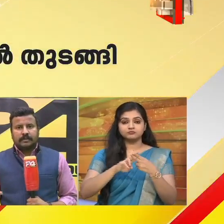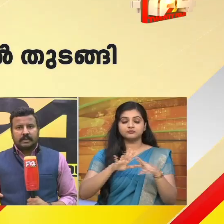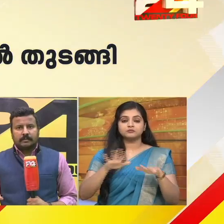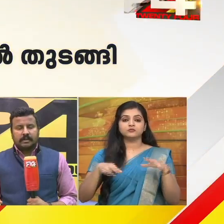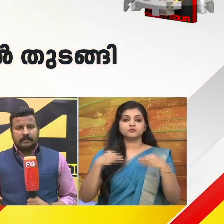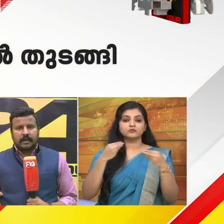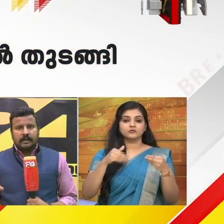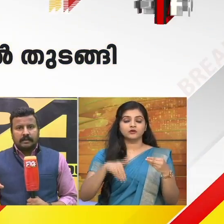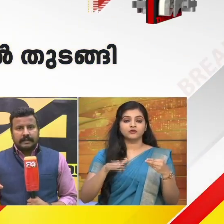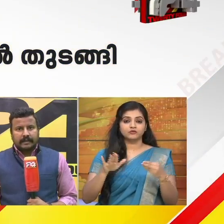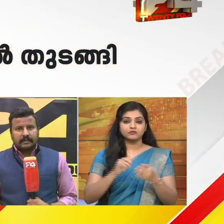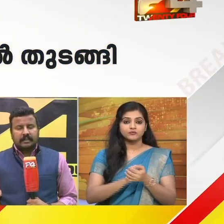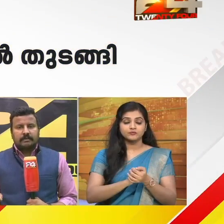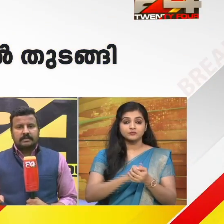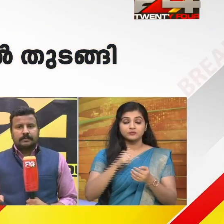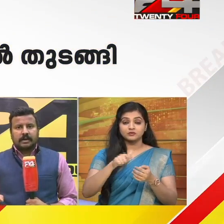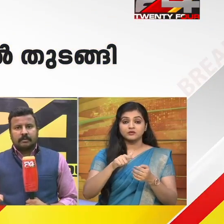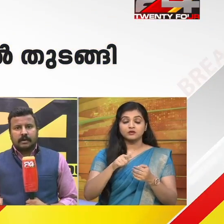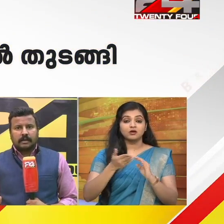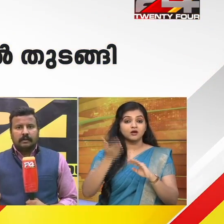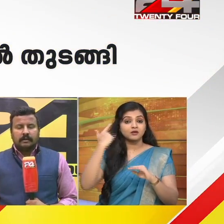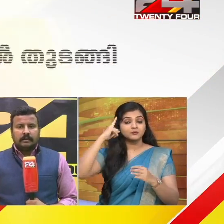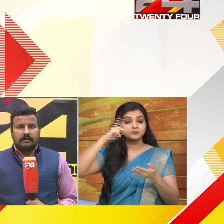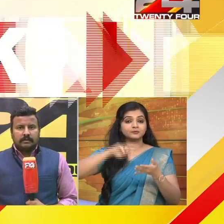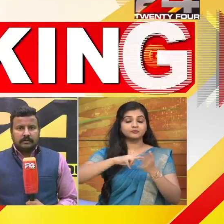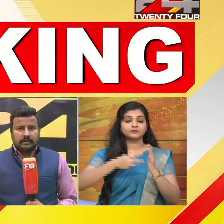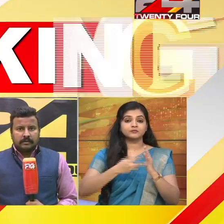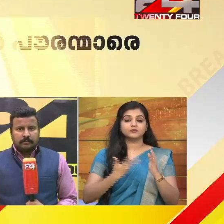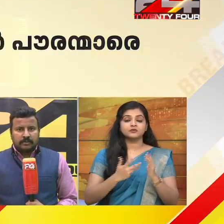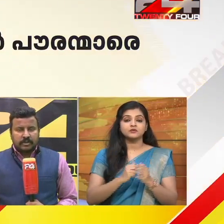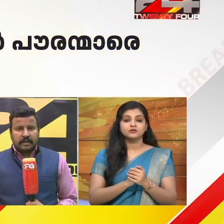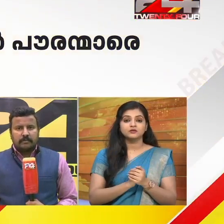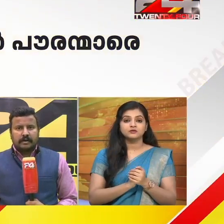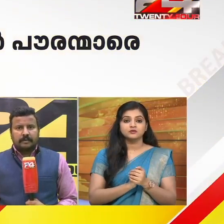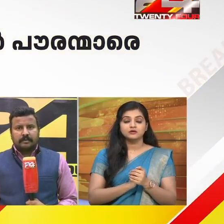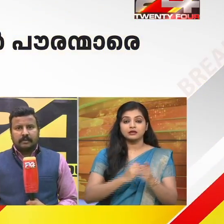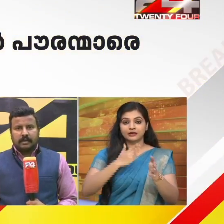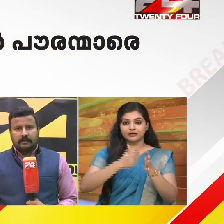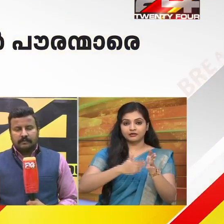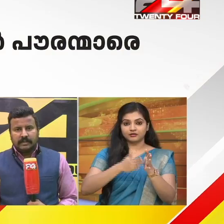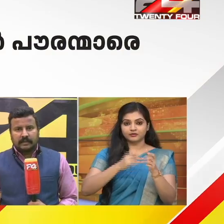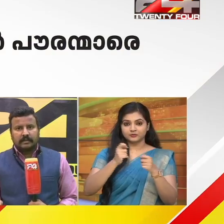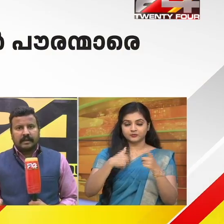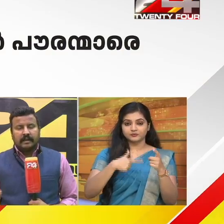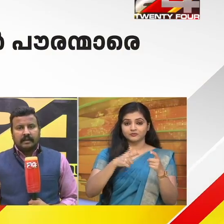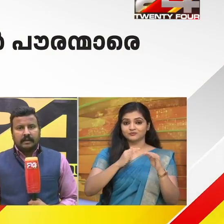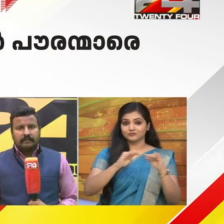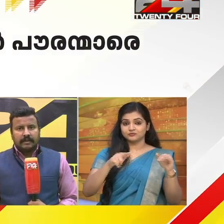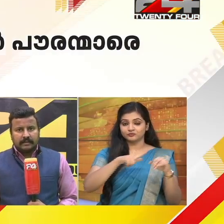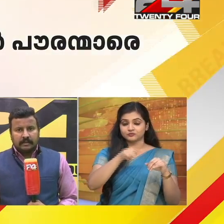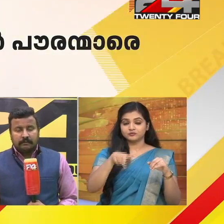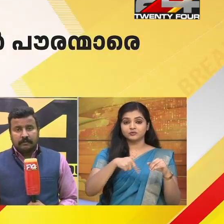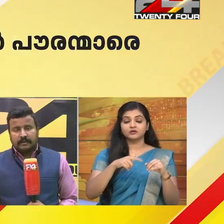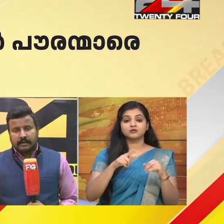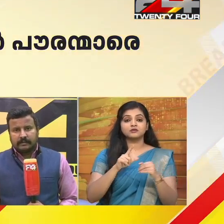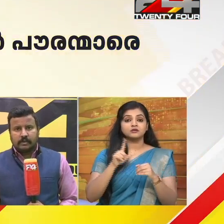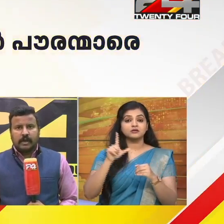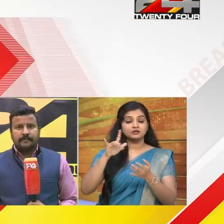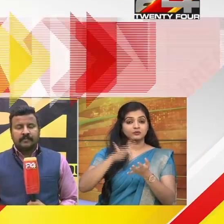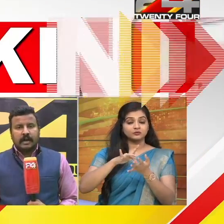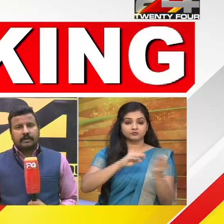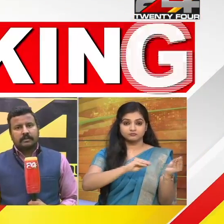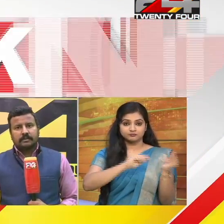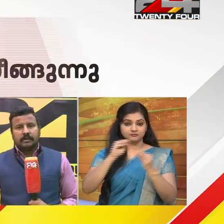ഏറ്റവും പ്രധാനമായി ഇവരെ നേരത്തെ തീരുമാനിച്ച പ്രകാരമാണെങ്കിൽ ട്രെയിൻ മാർഗം ഈ വിദ്യാർത്ഥികളെ ലിവിൽ